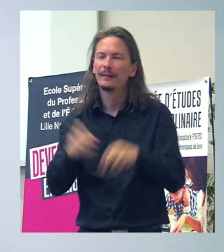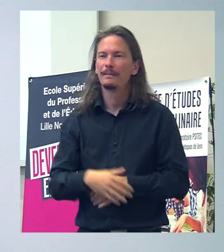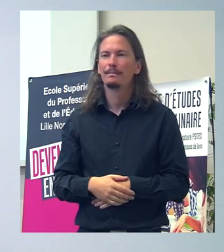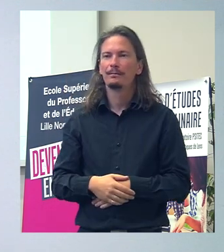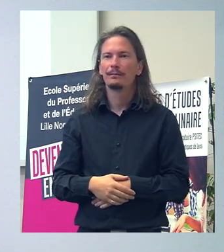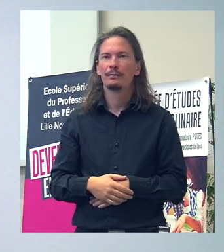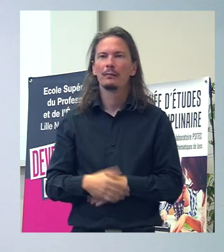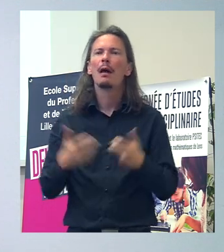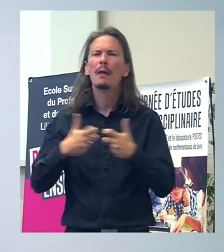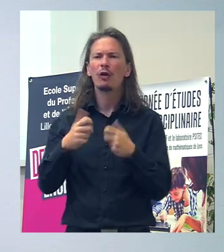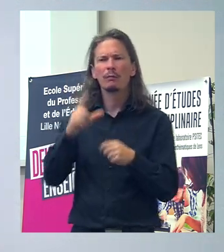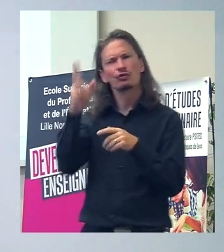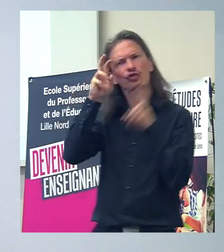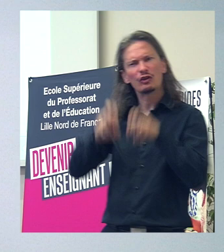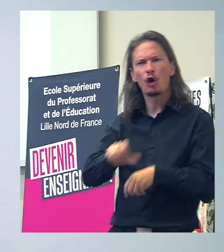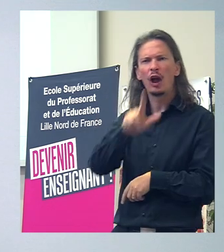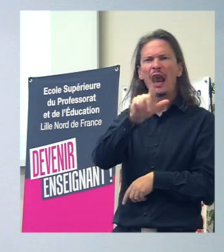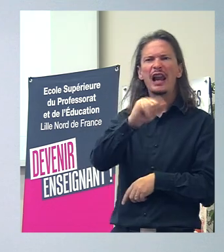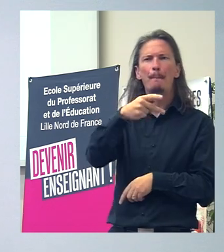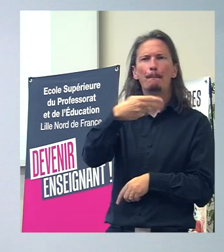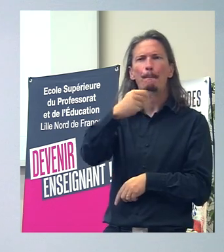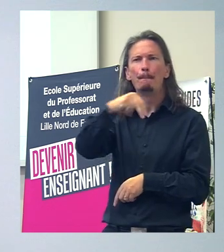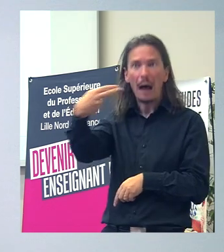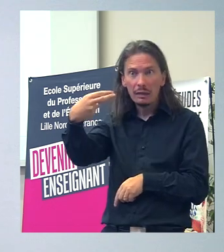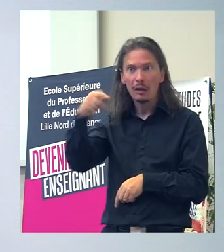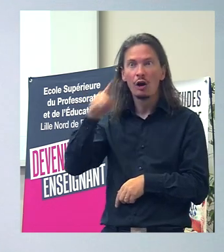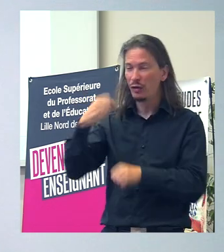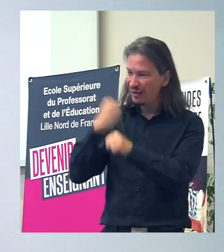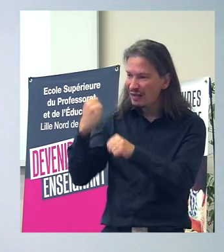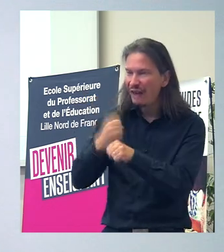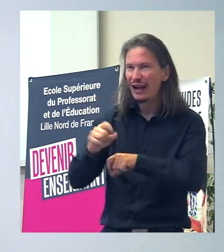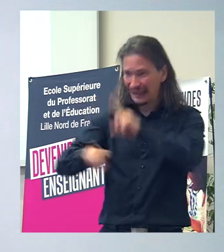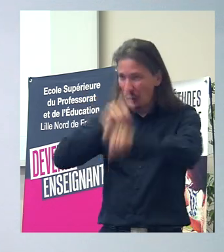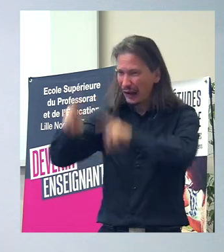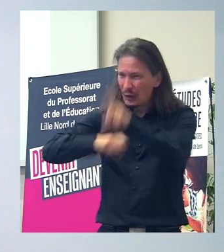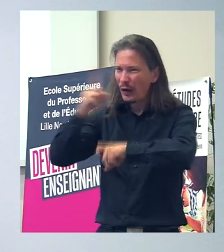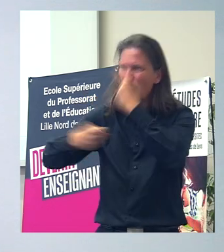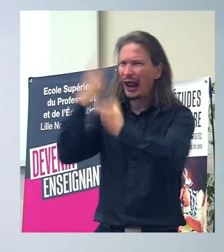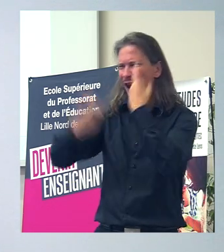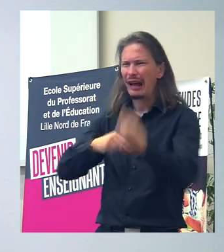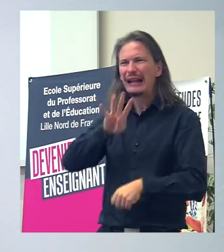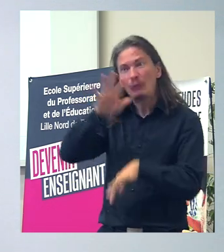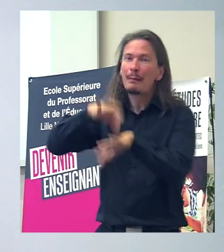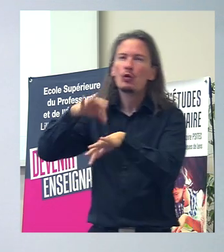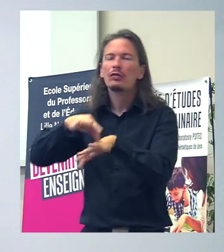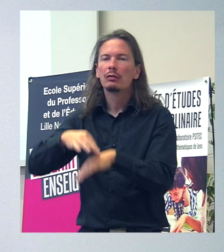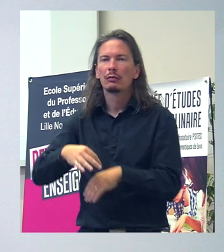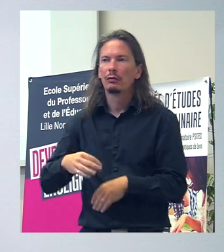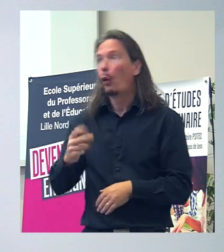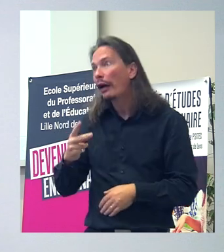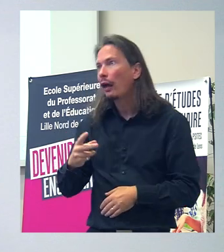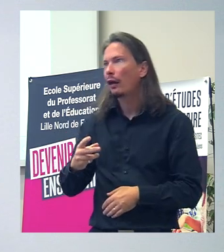exemple, Lippmann, lui, il travaille pendant 3 quarts d'heure à questionner. Bon, c'est pas inintéressant, mais alors